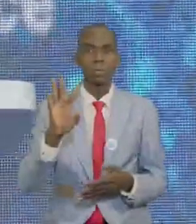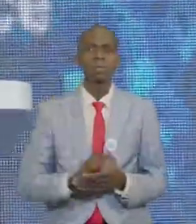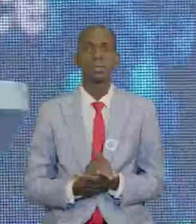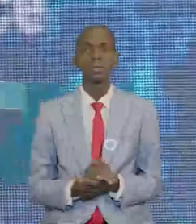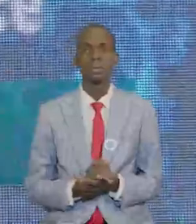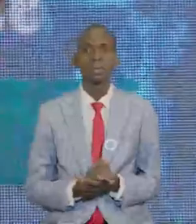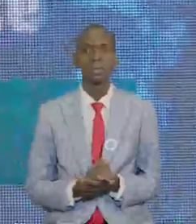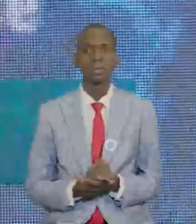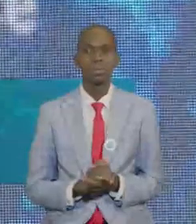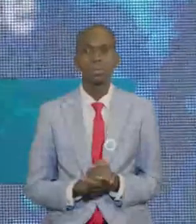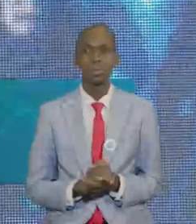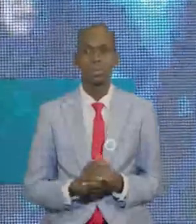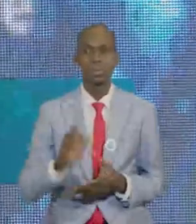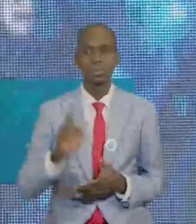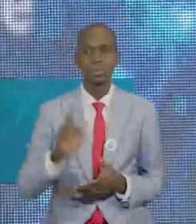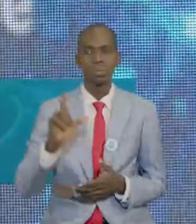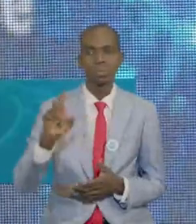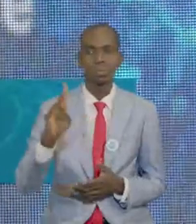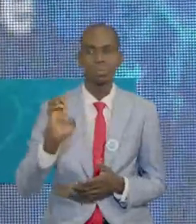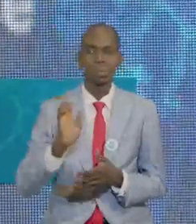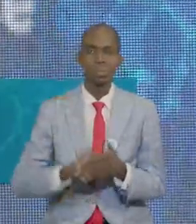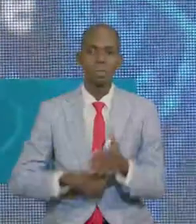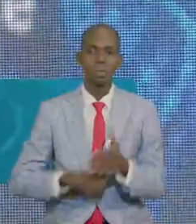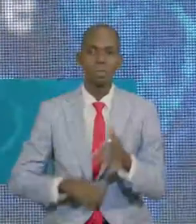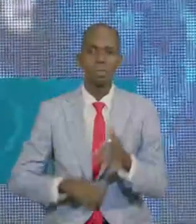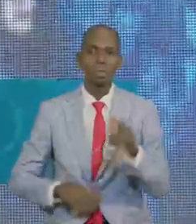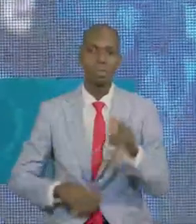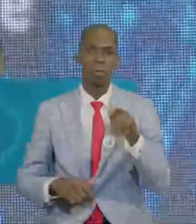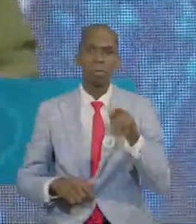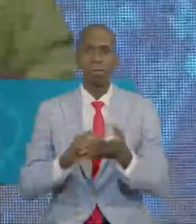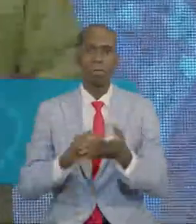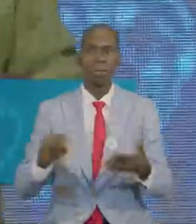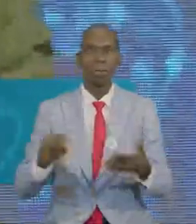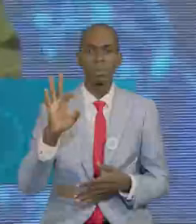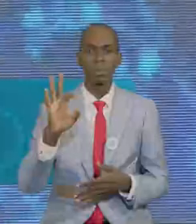49. Luke chapter 24, verse 49. Luc